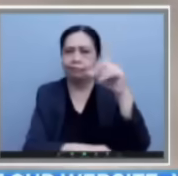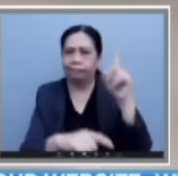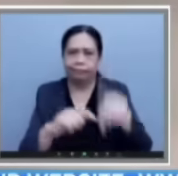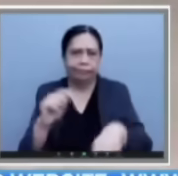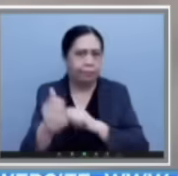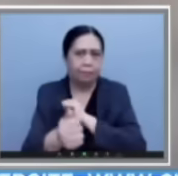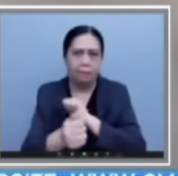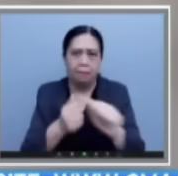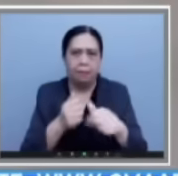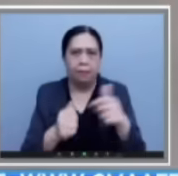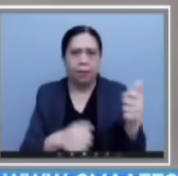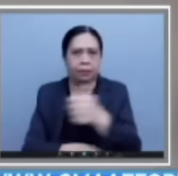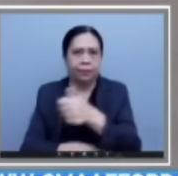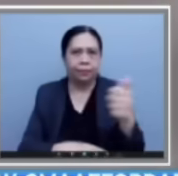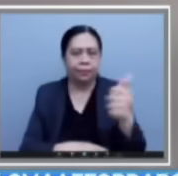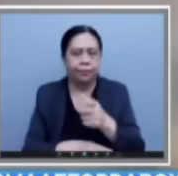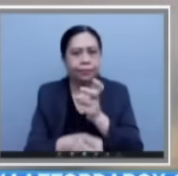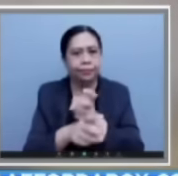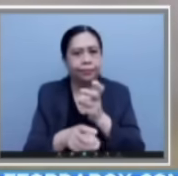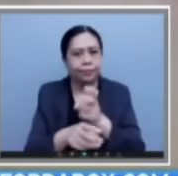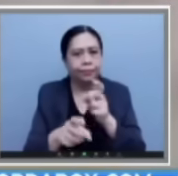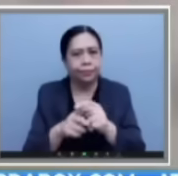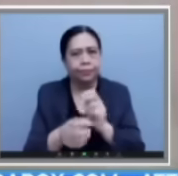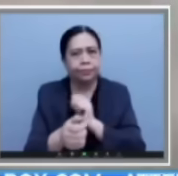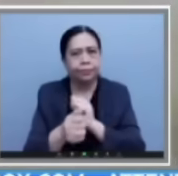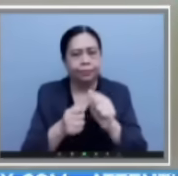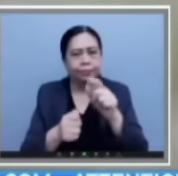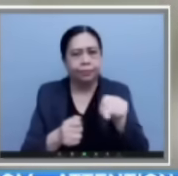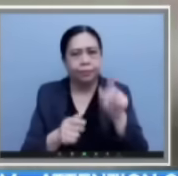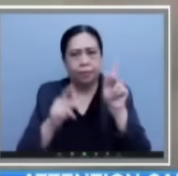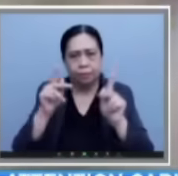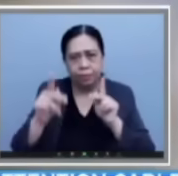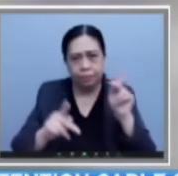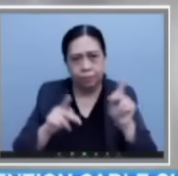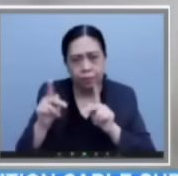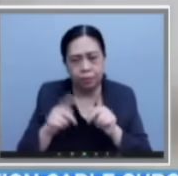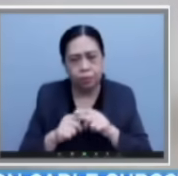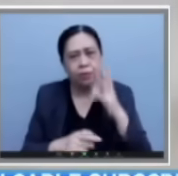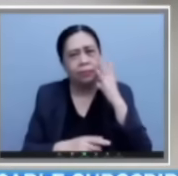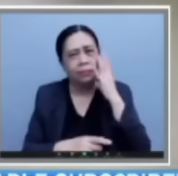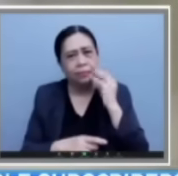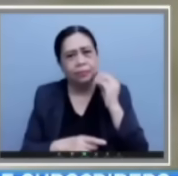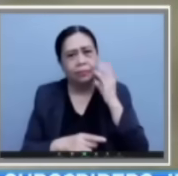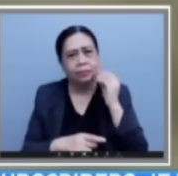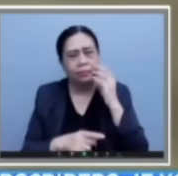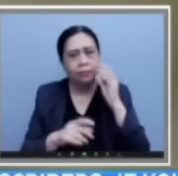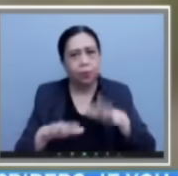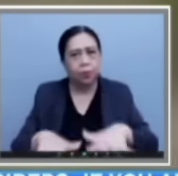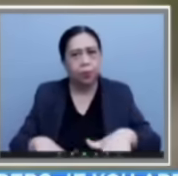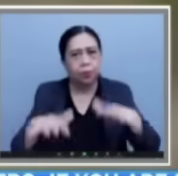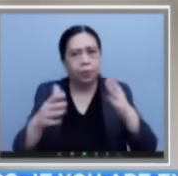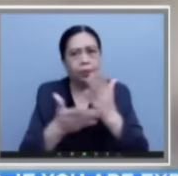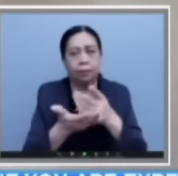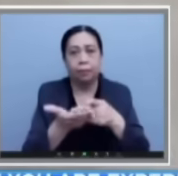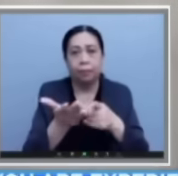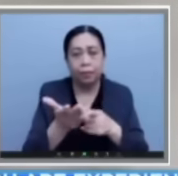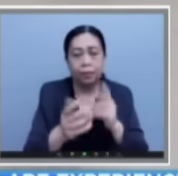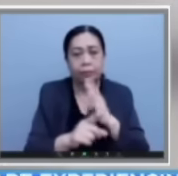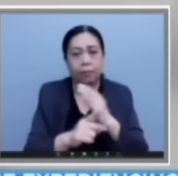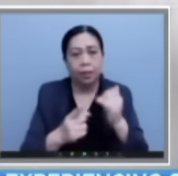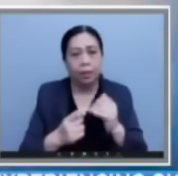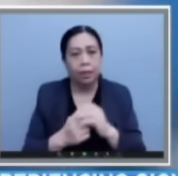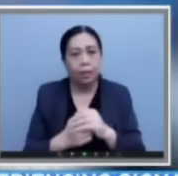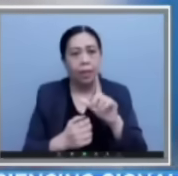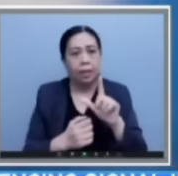motorista pahirapan din ang pagtawid ng mga residente nakaranas naman ng pagbaha ang ilang parte ng Barangay lalo ang